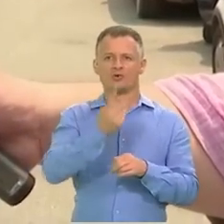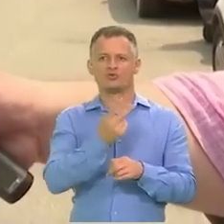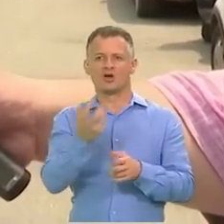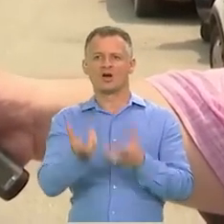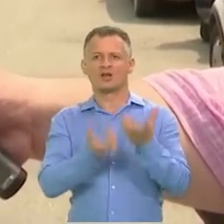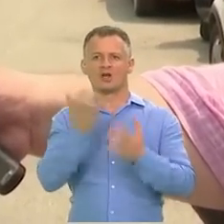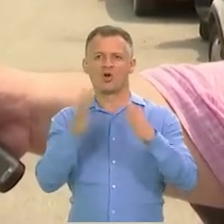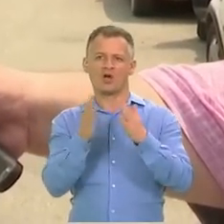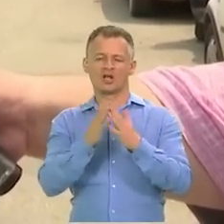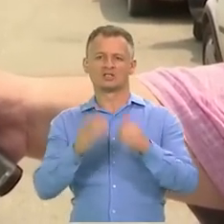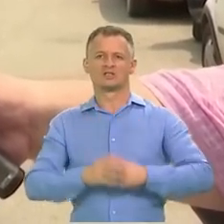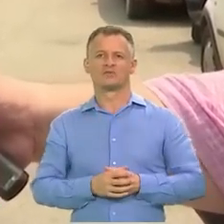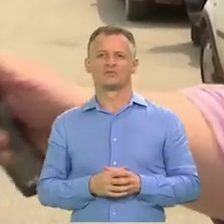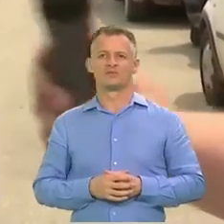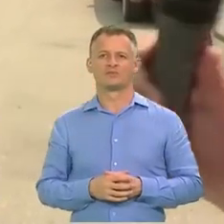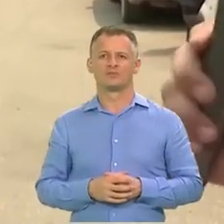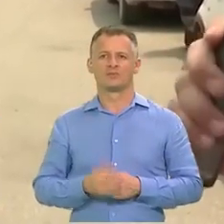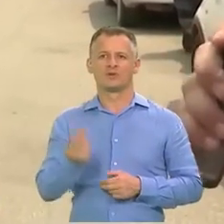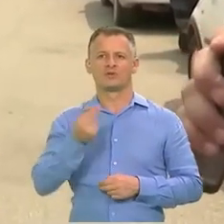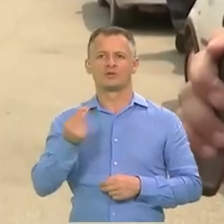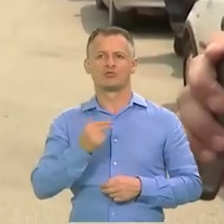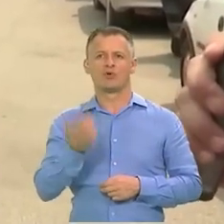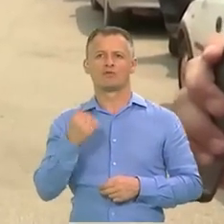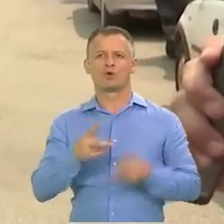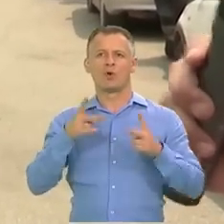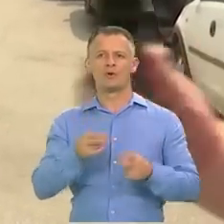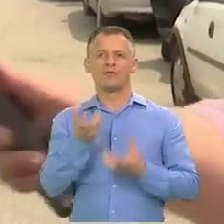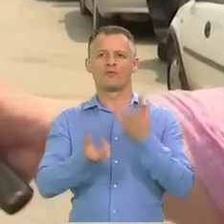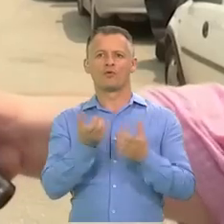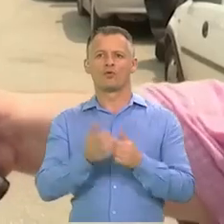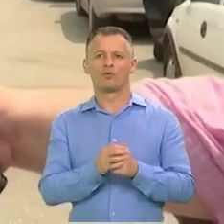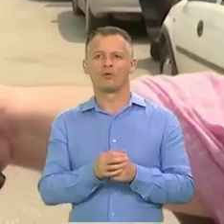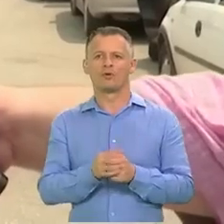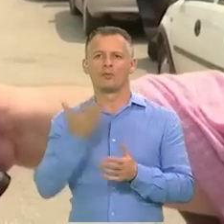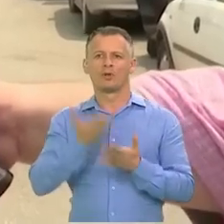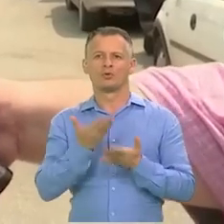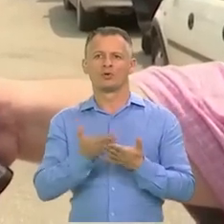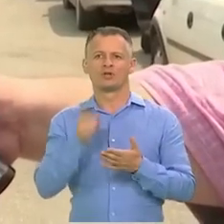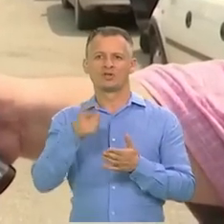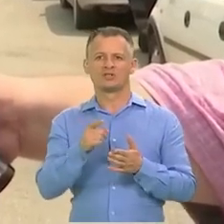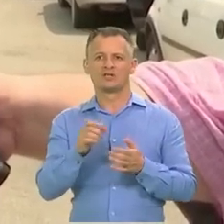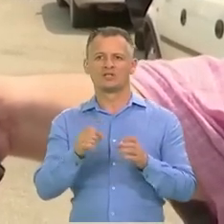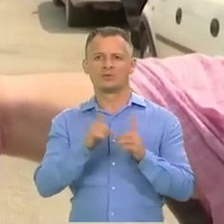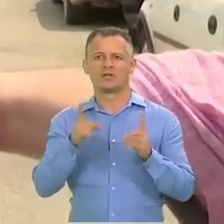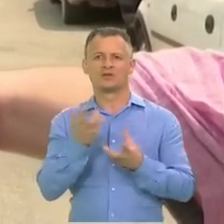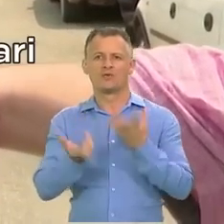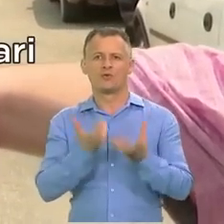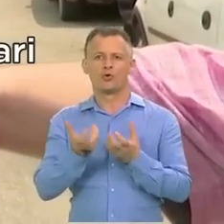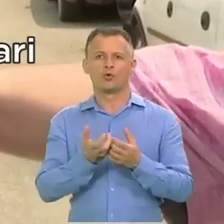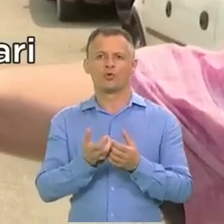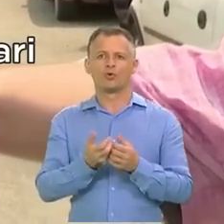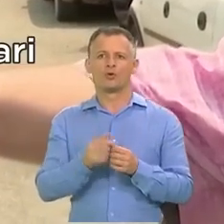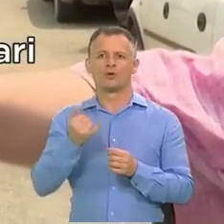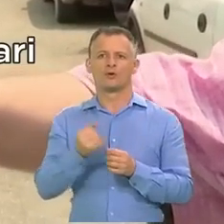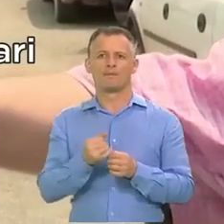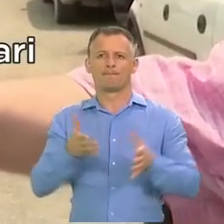Λογικά πρέπει να το έχετε λήξει τη φλόγα τώρα αυτή τη στιγμή. Γιατί δεν κόπηκε κανένα νόμι σας η πορεία αυτή. Γιατί υπήρξε αναζωπήρωση χθες το βράδυ και σήμερα